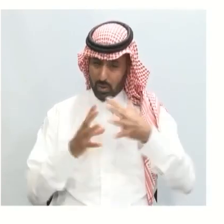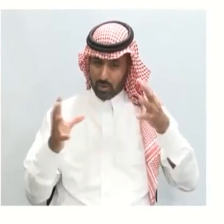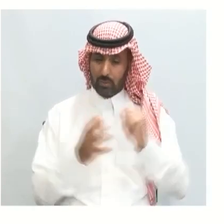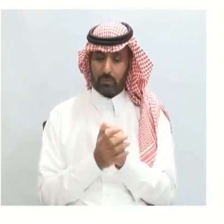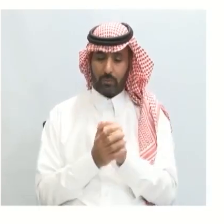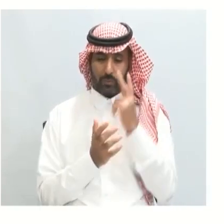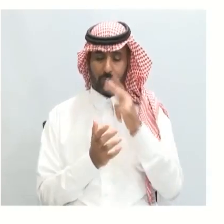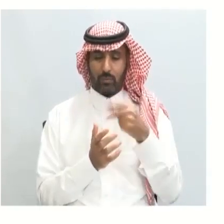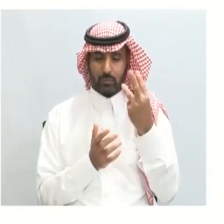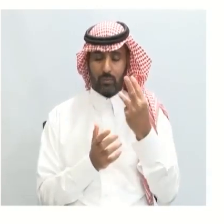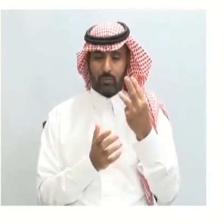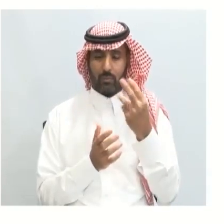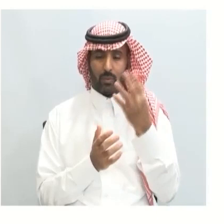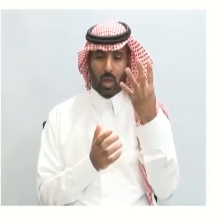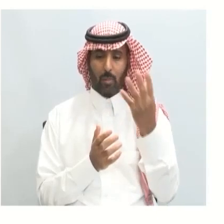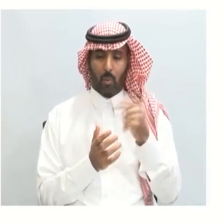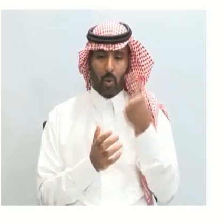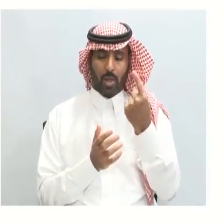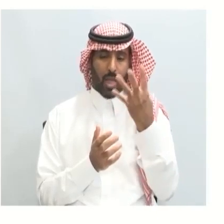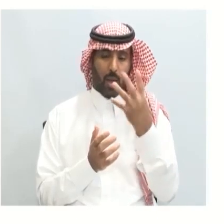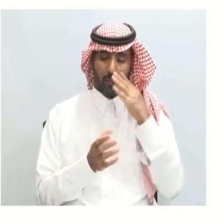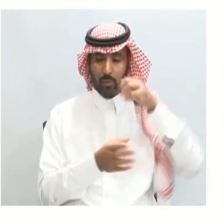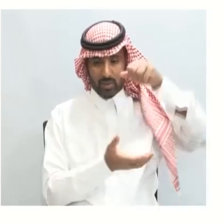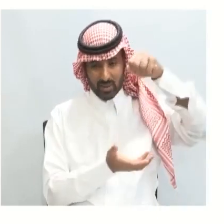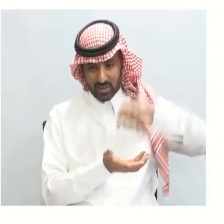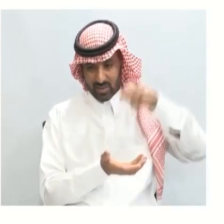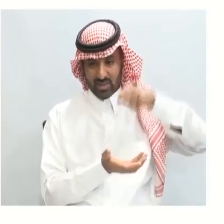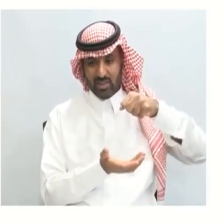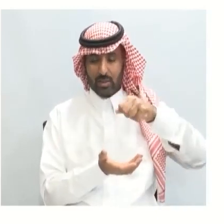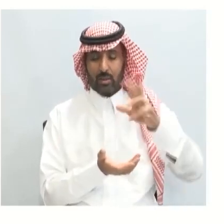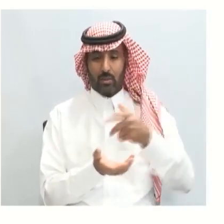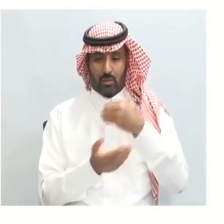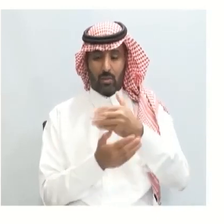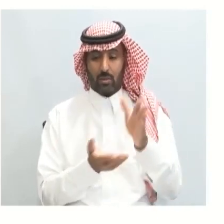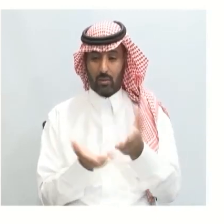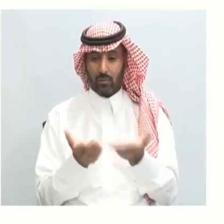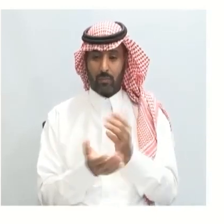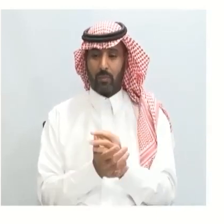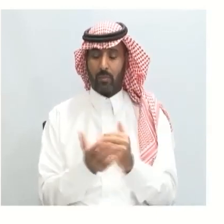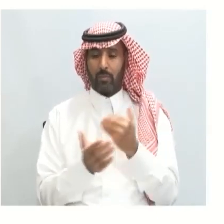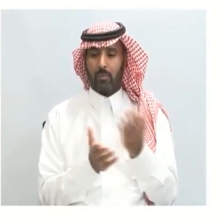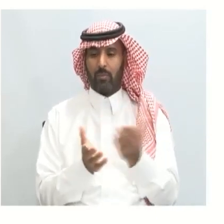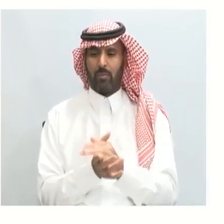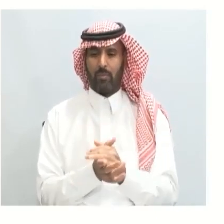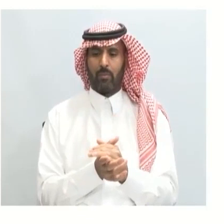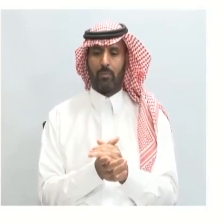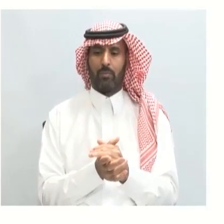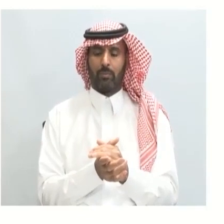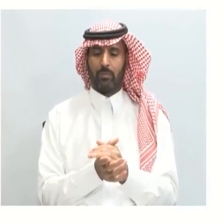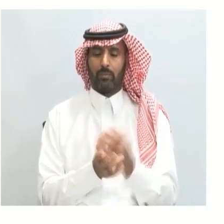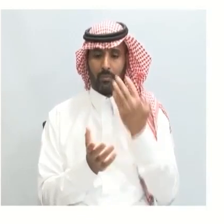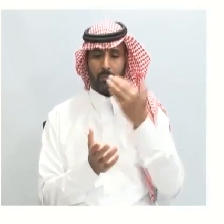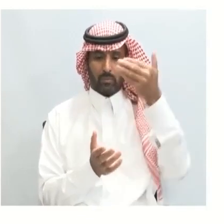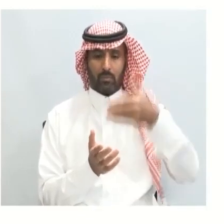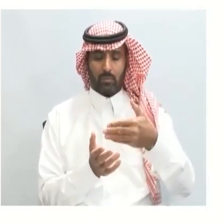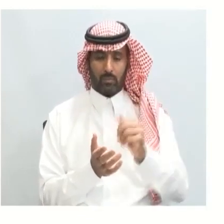الشكلين 2 اوا ا من حيث المكبس سنقوم بالمقارنه ثم بعد ذلك نقوم بالشرح هذه التجربه الان